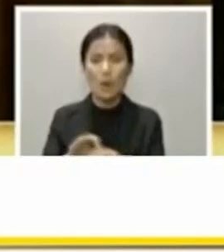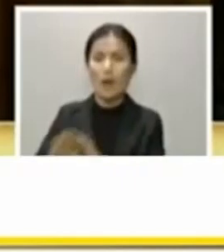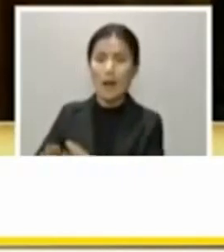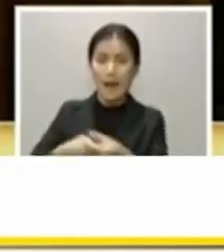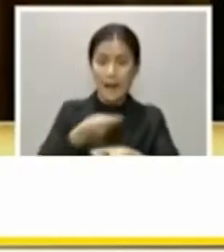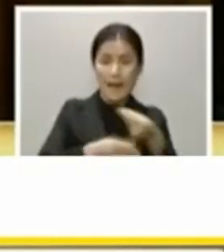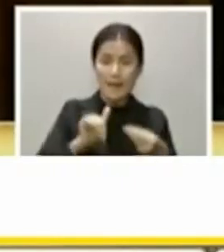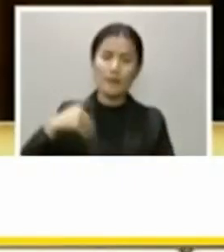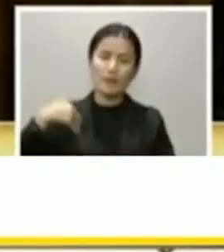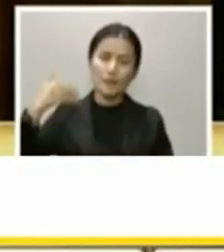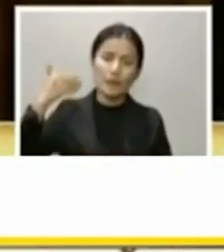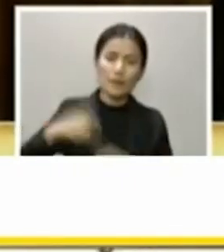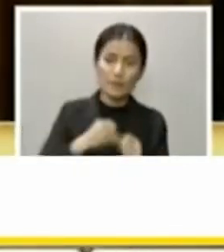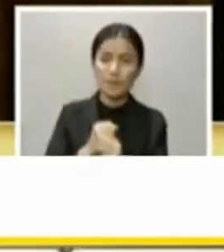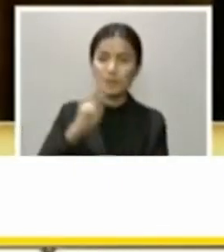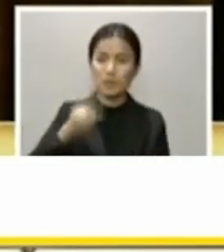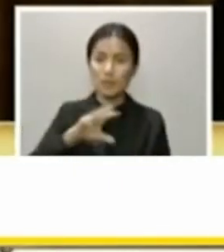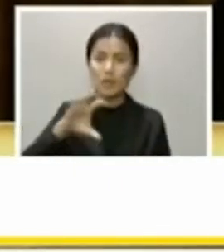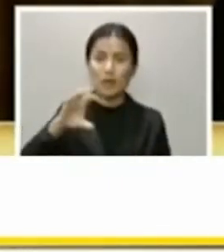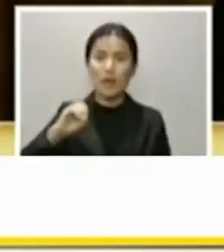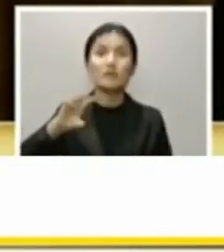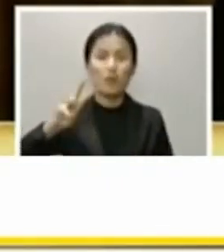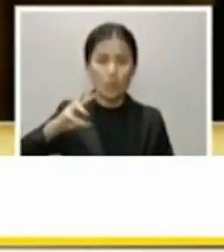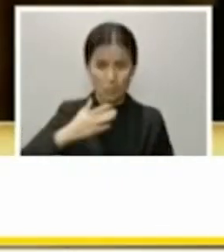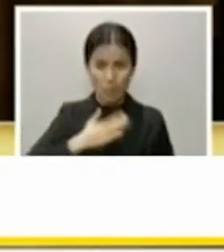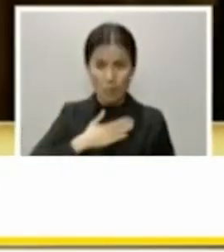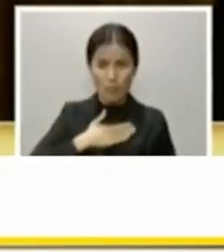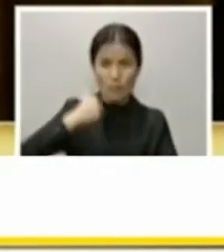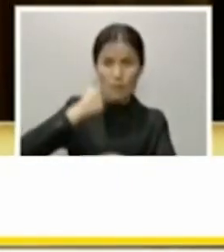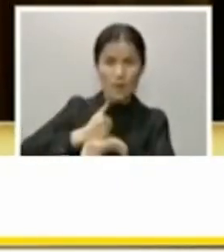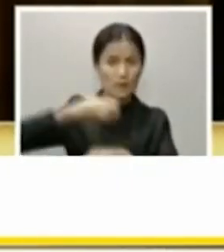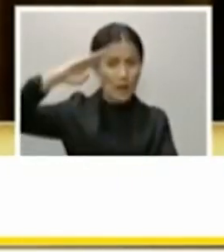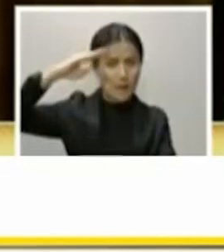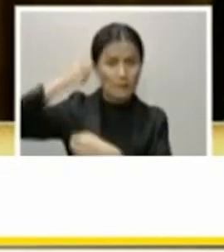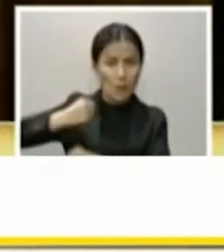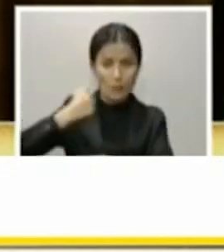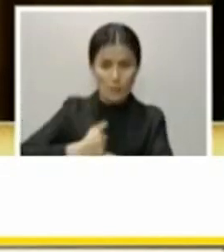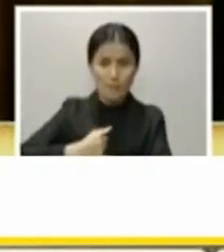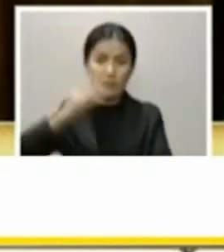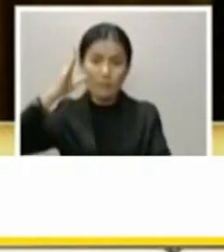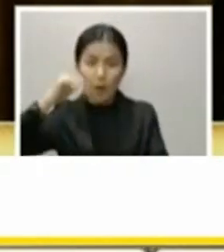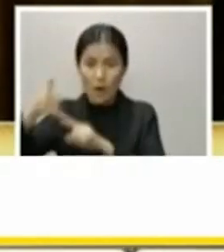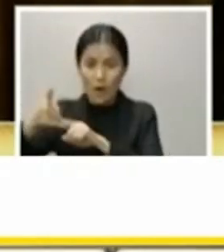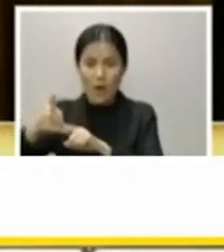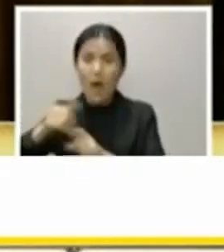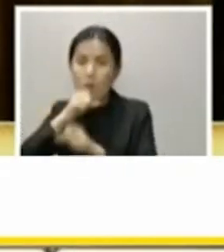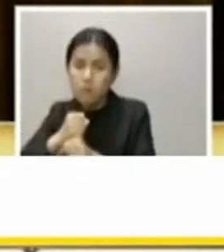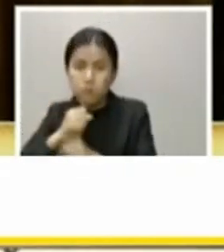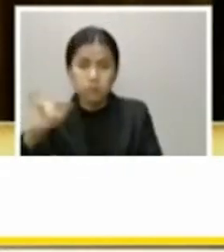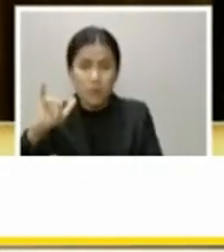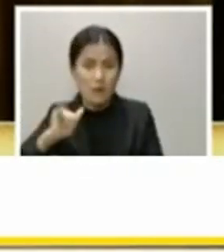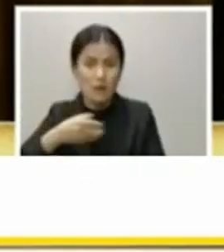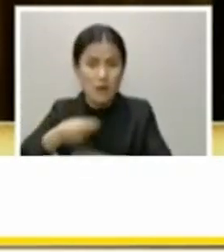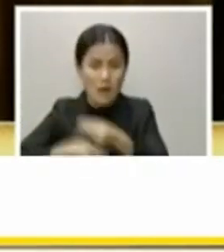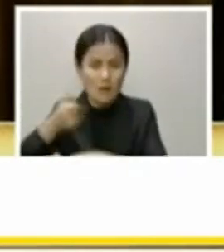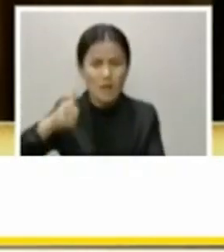งปี56ผมเป็นผู้การนั้นบกแล้วคุณพ่อผมก็ขายตอนนั้นพ่อผมไม่แก่มากนักหรอกครับนะยังจ